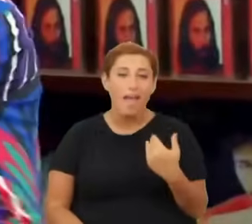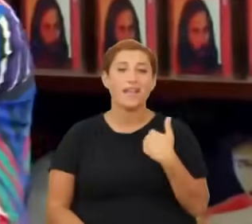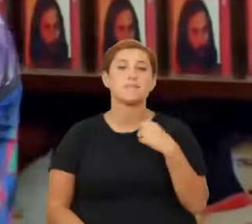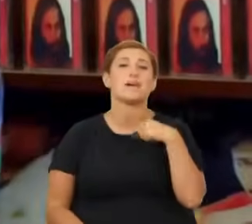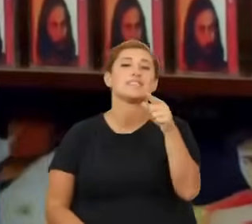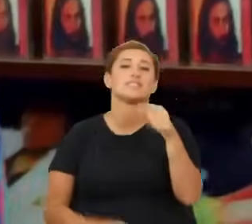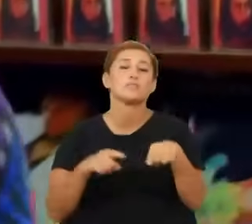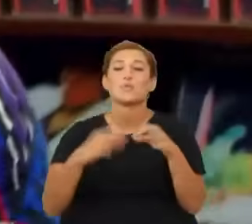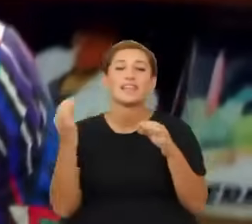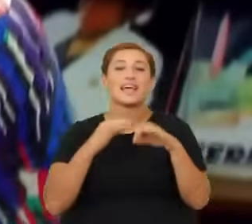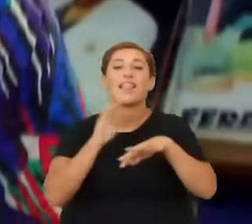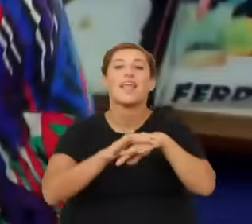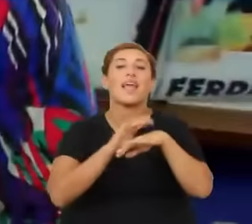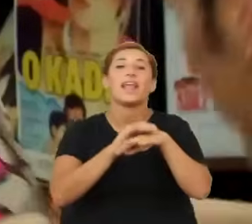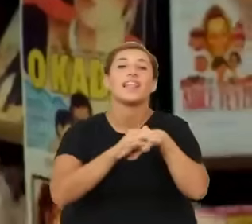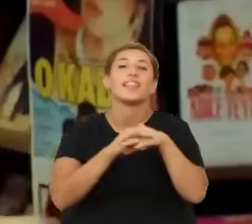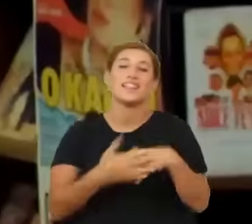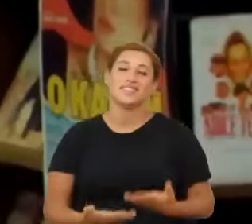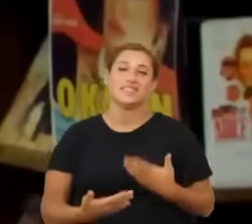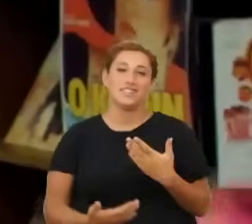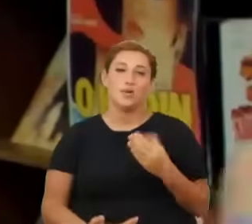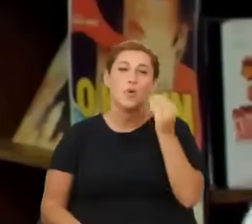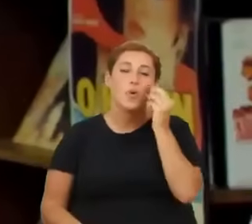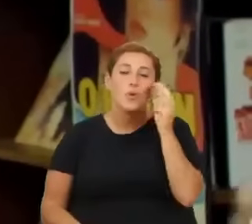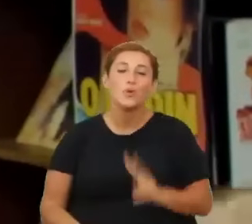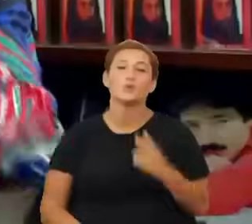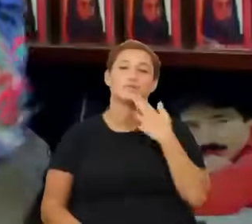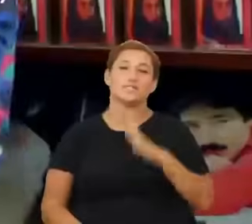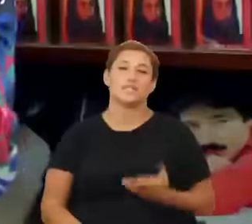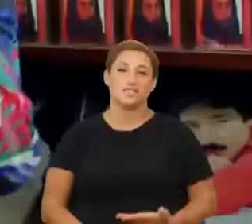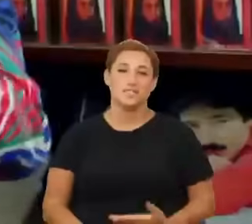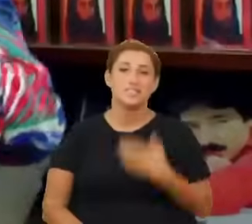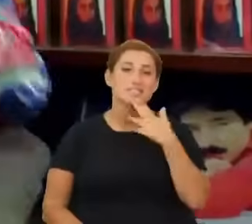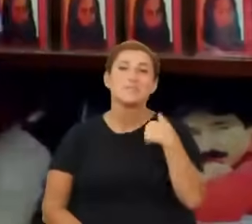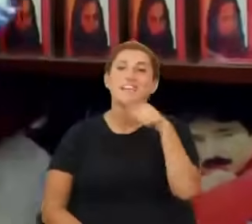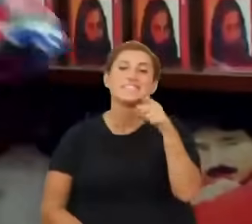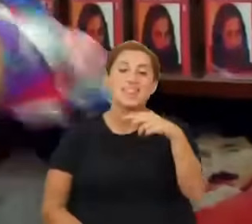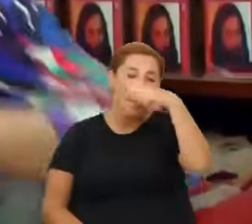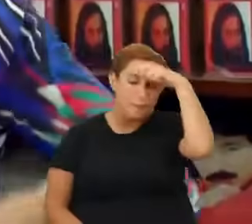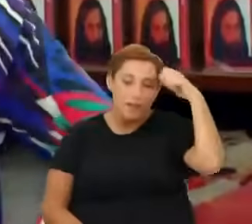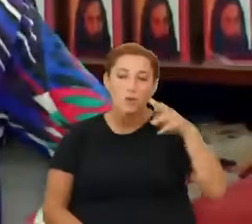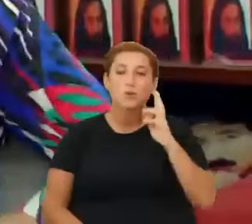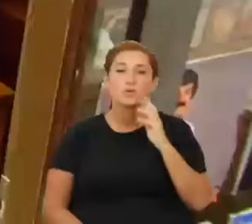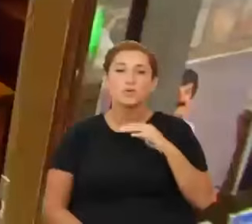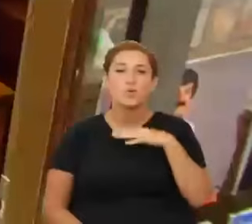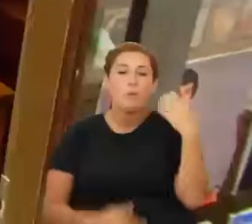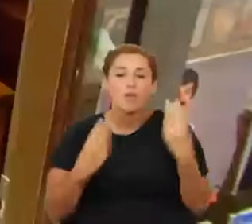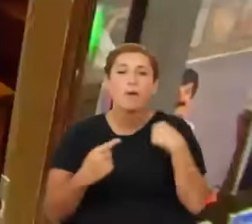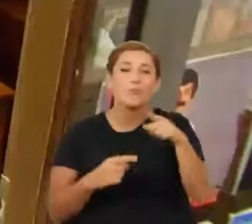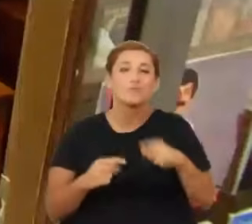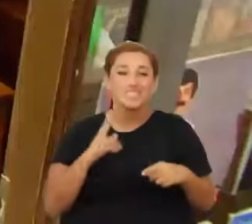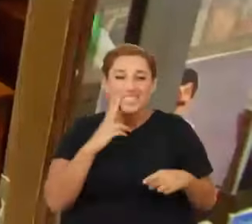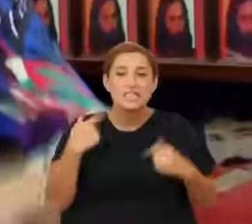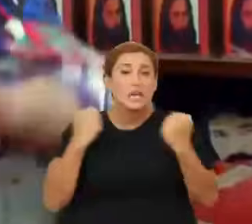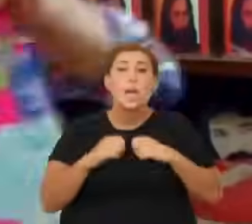miyim? Ben senin bunu diken... Ay. Ellerine öbürüm kız. Kız ben senin emeklerine kurban olurum. Ben bunu kıyıp da